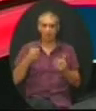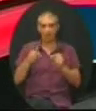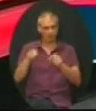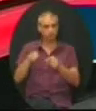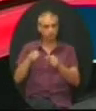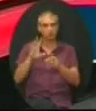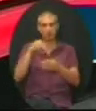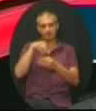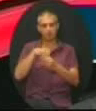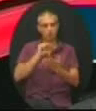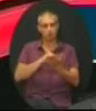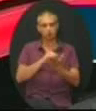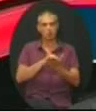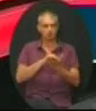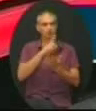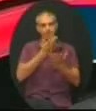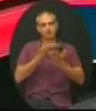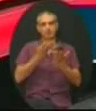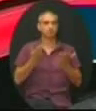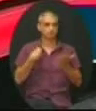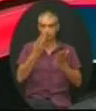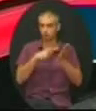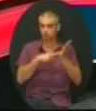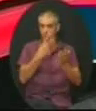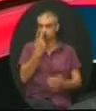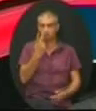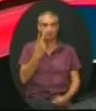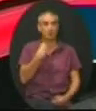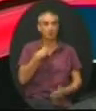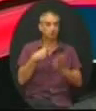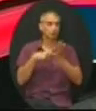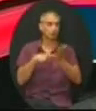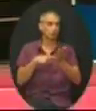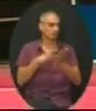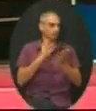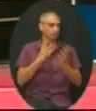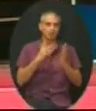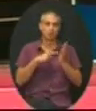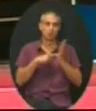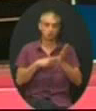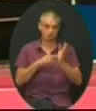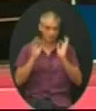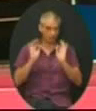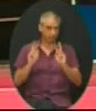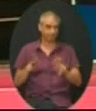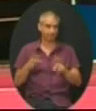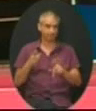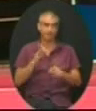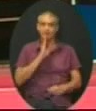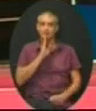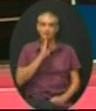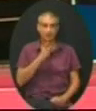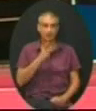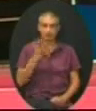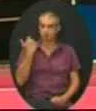הערוץ, או בתוך העיתון, הם מתייחסים. אז אני אתן לך שתי דוגמאות. הדוגמה הניצחת, דוגמה ניצחת ובעייתית,